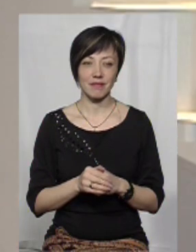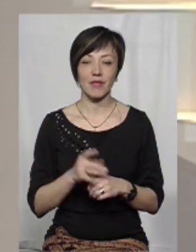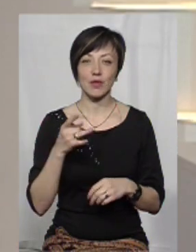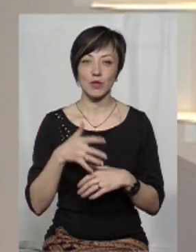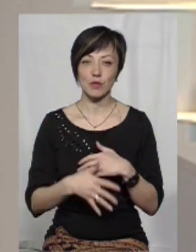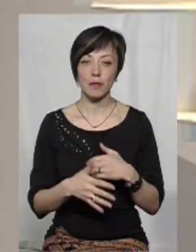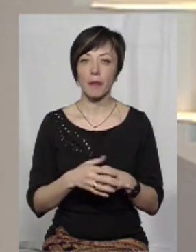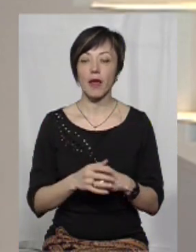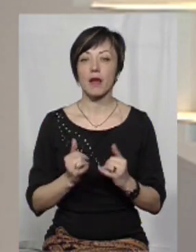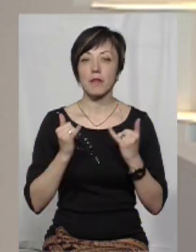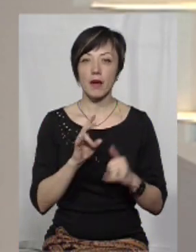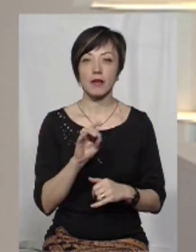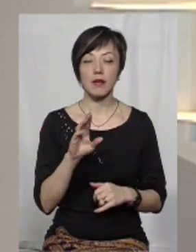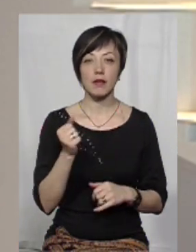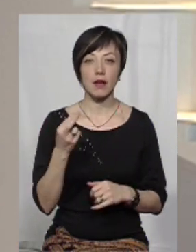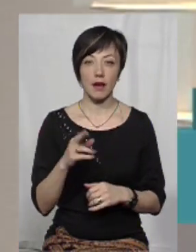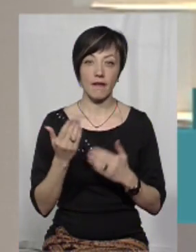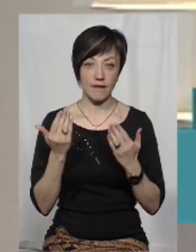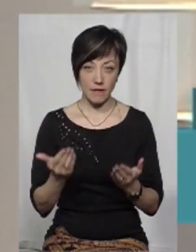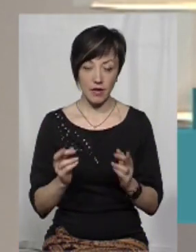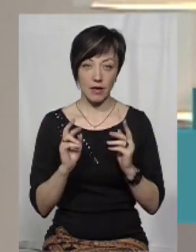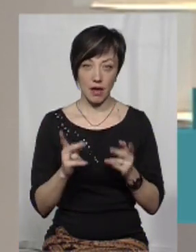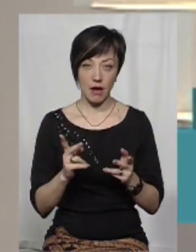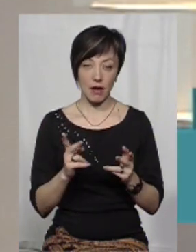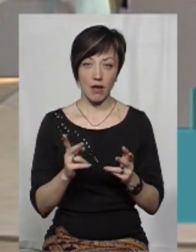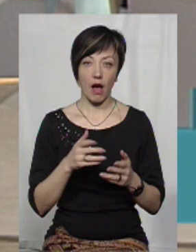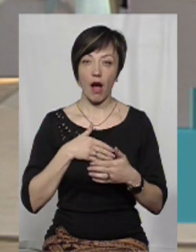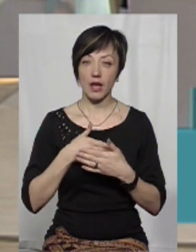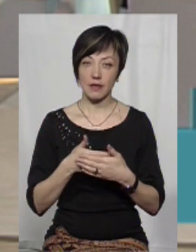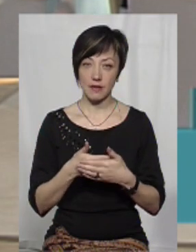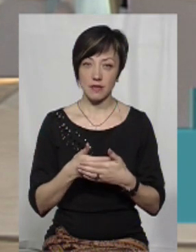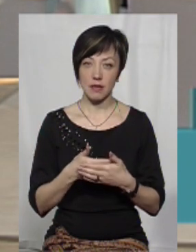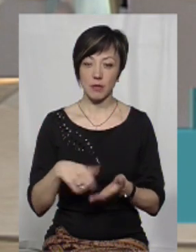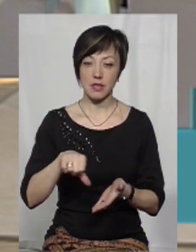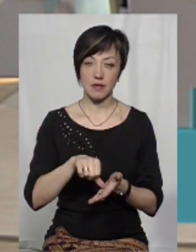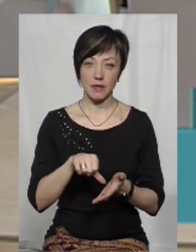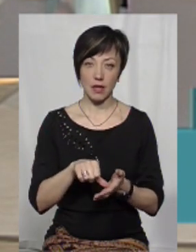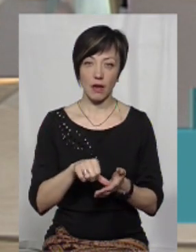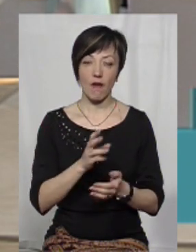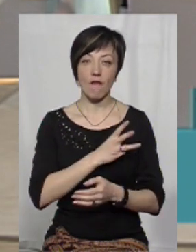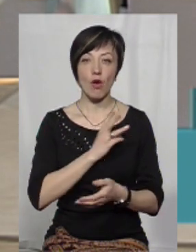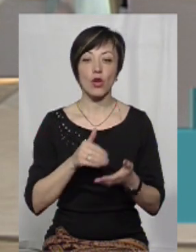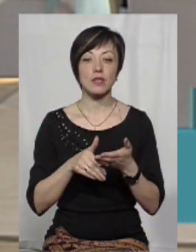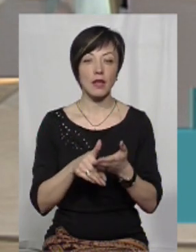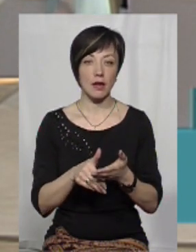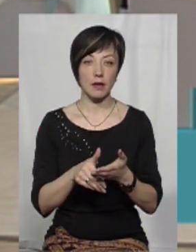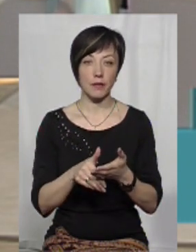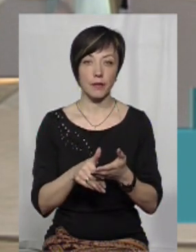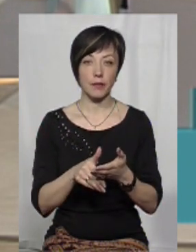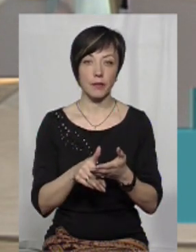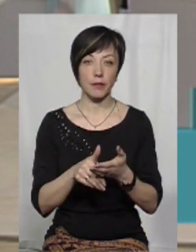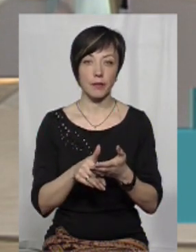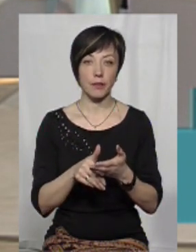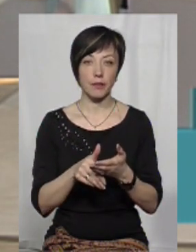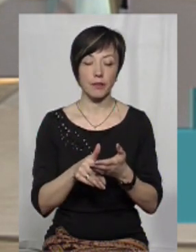зрозуміла. Пані Наталю, а ви як активістка, як представник, волонтер,